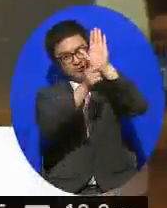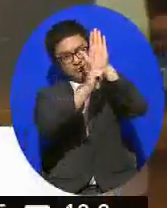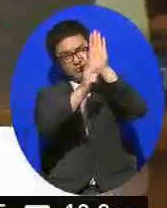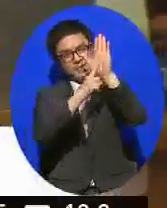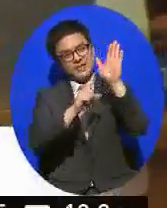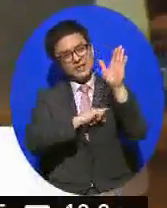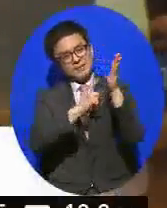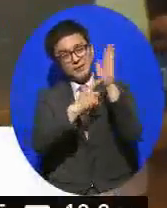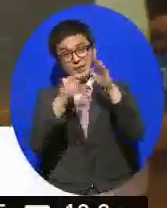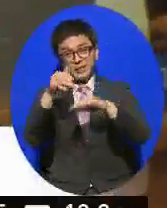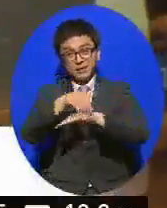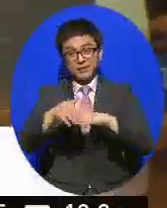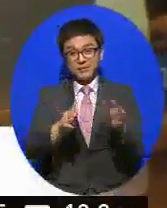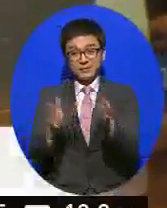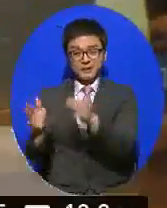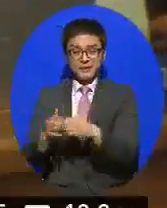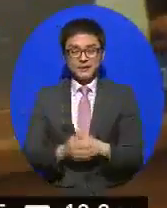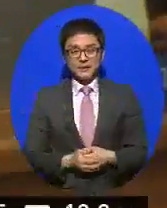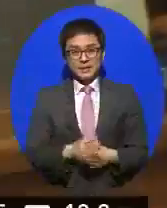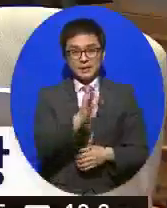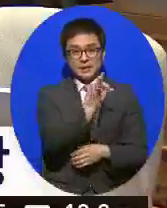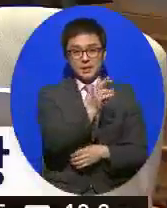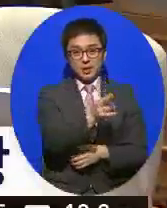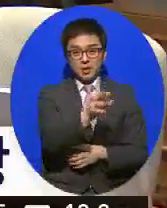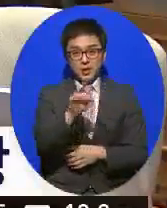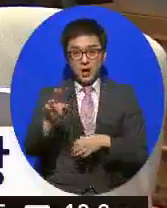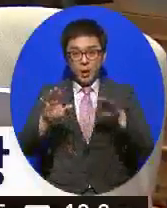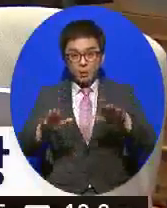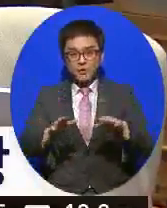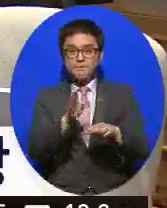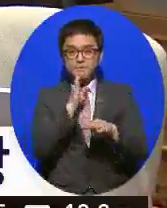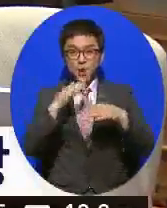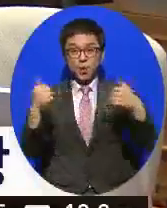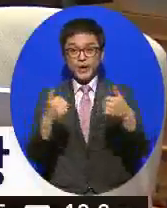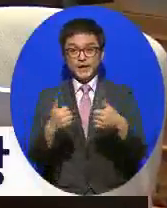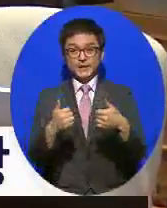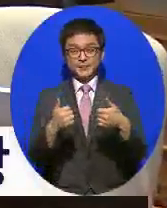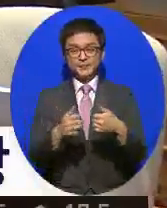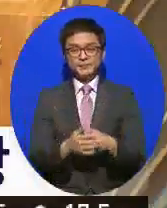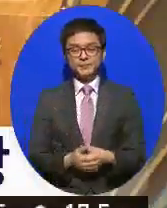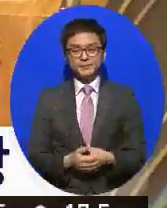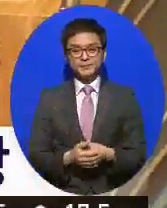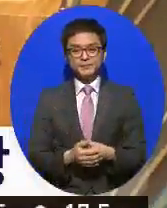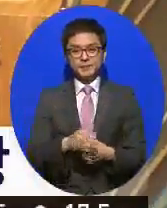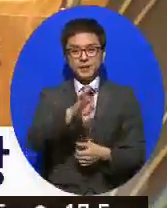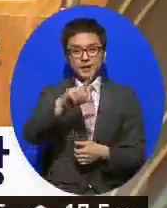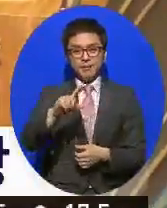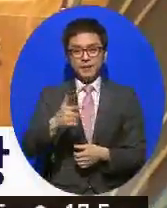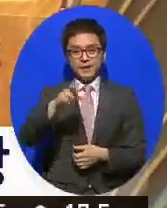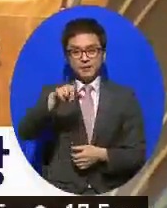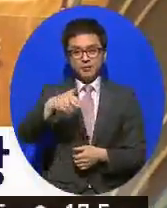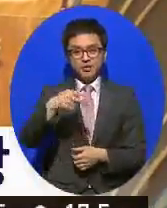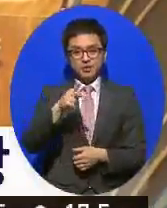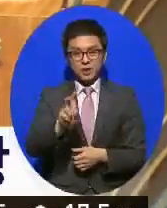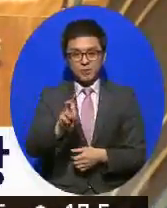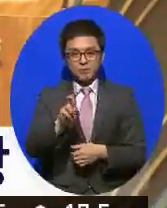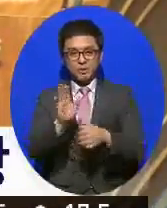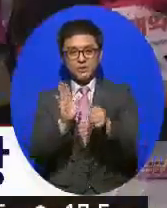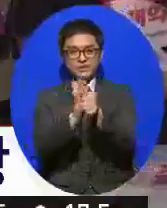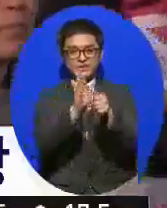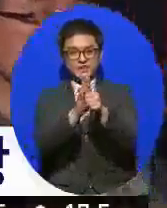여야는 판문점 선언 지지 결의안을 처리하기로 합의했지만 자유한국당 등이 반대해 안건 상정은 안갯